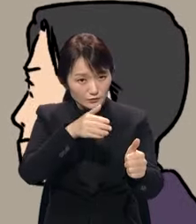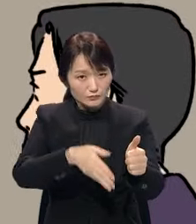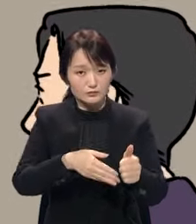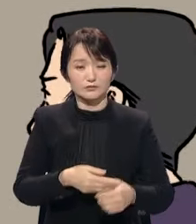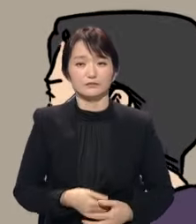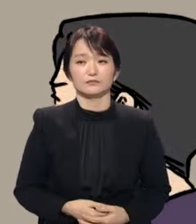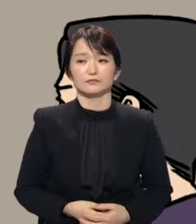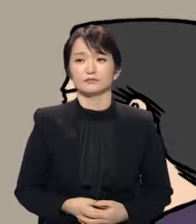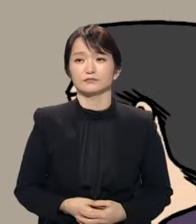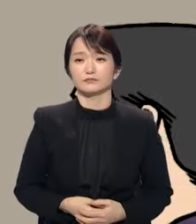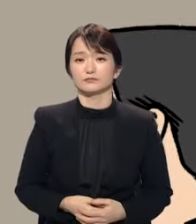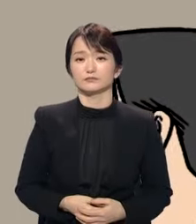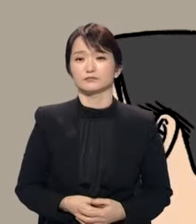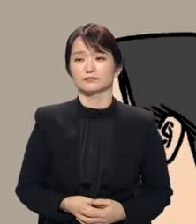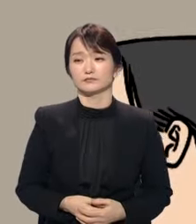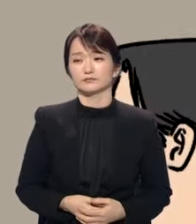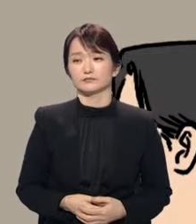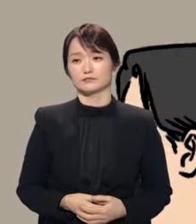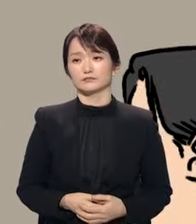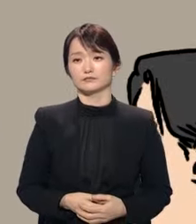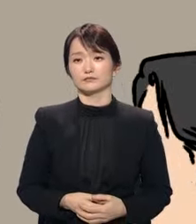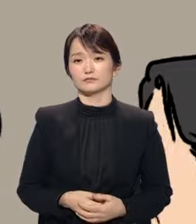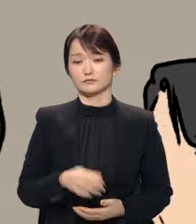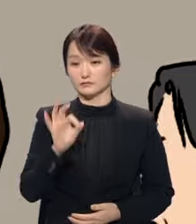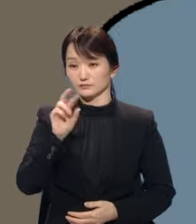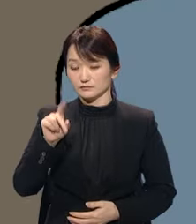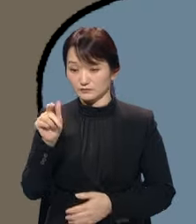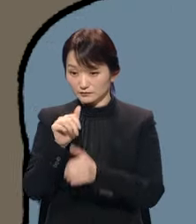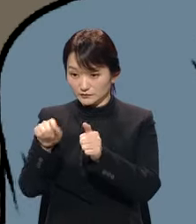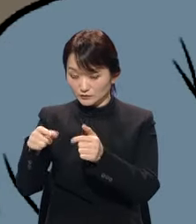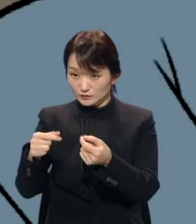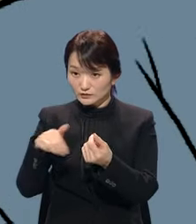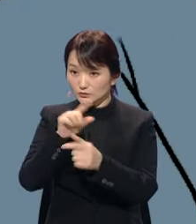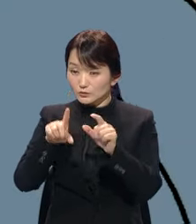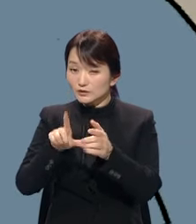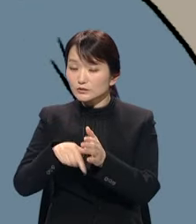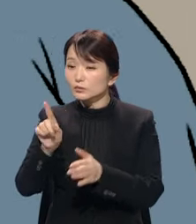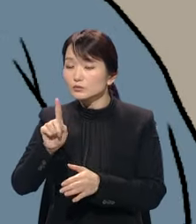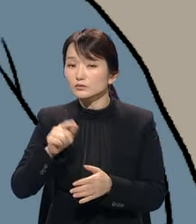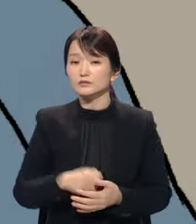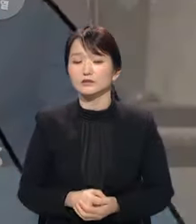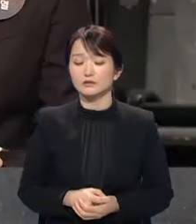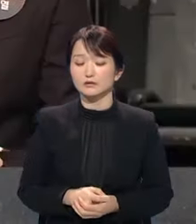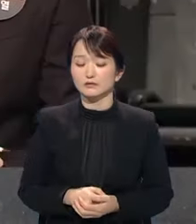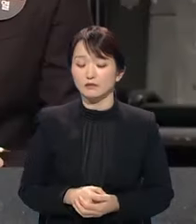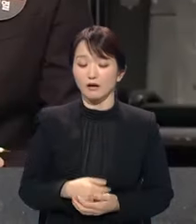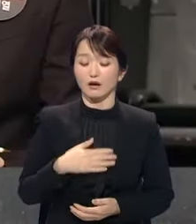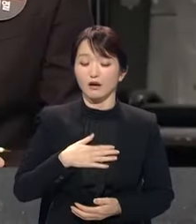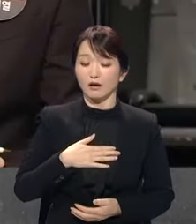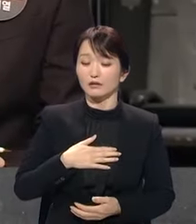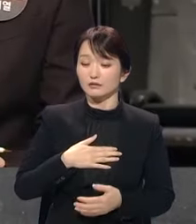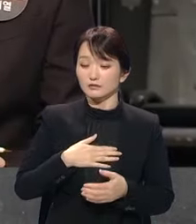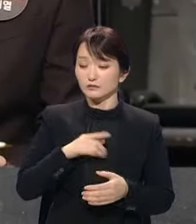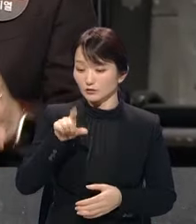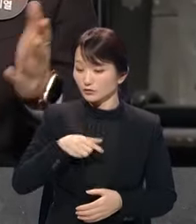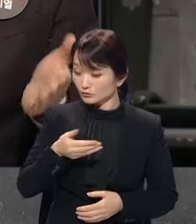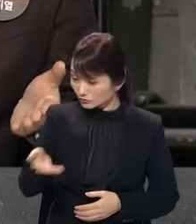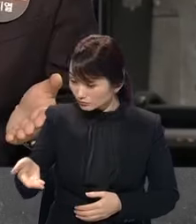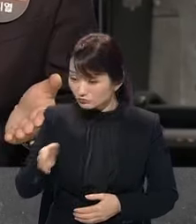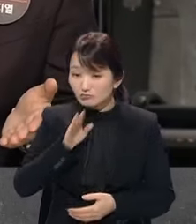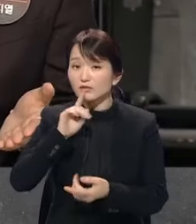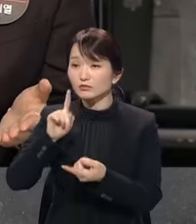했습니다. 자, 양 변호사님. 양 변호사님이 만약 저 상황이면 어떠셨을 거예요? 그러세요? 그러면 이러지 않았을까요?